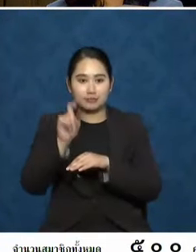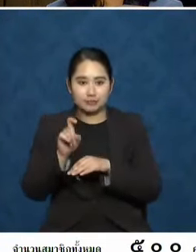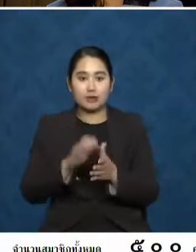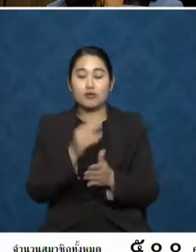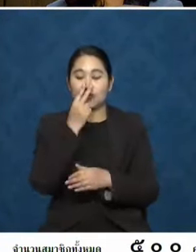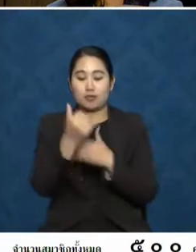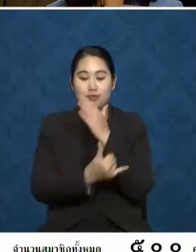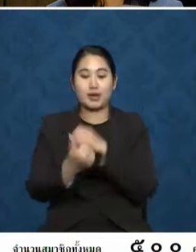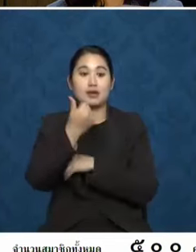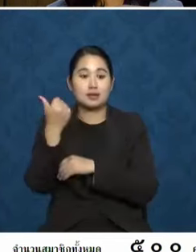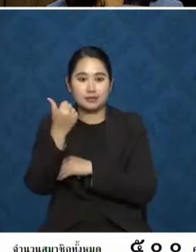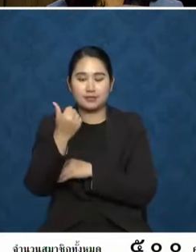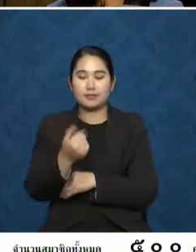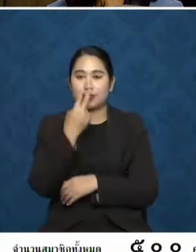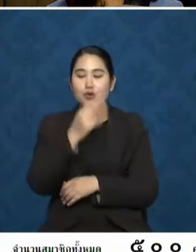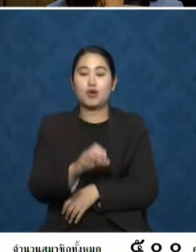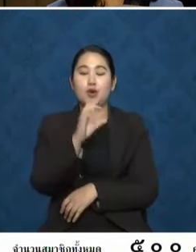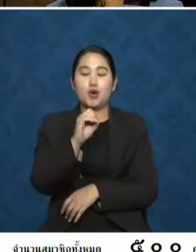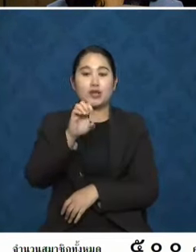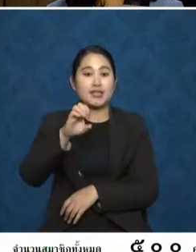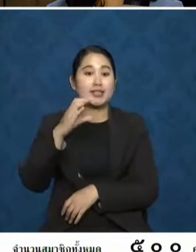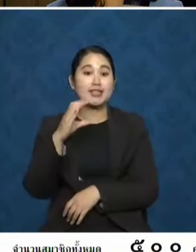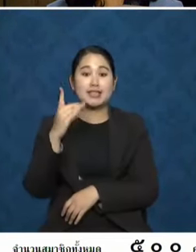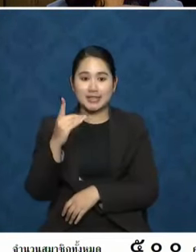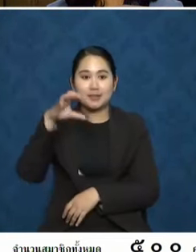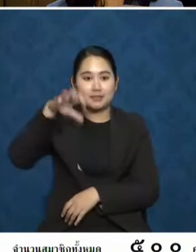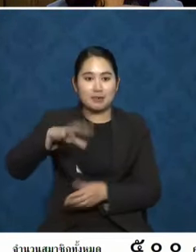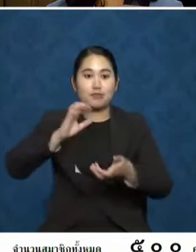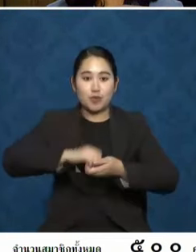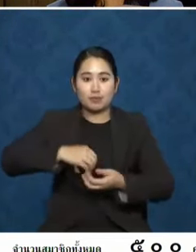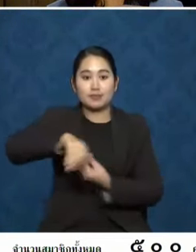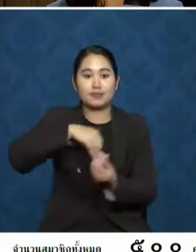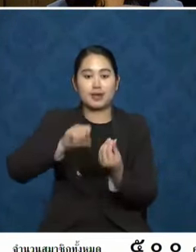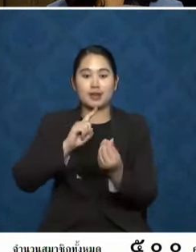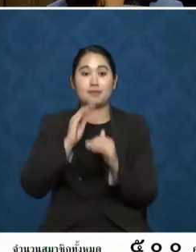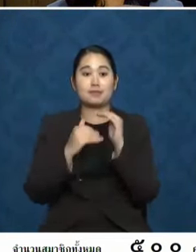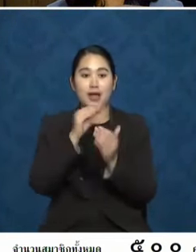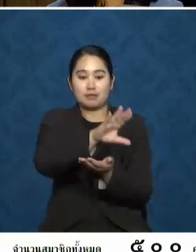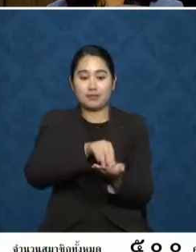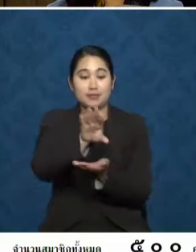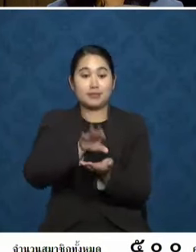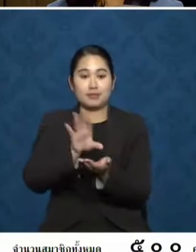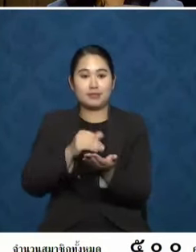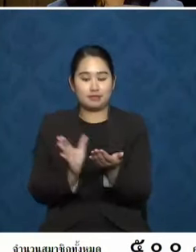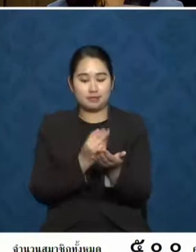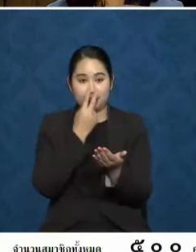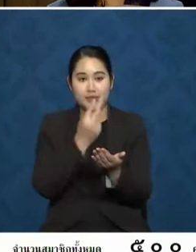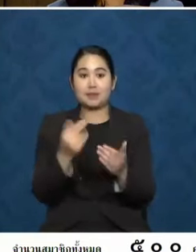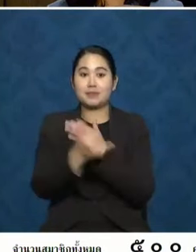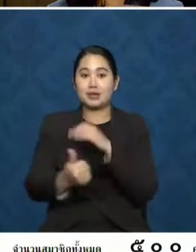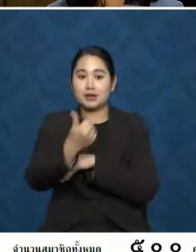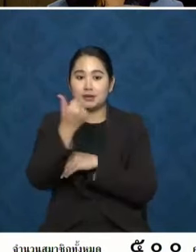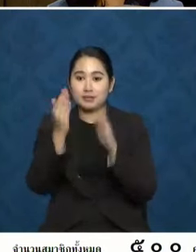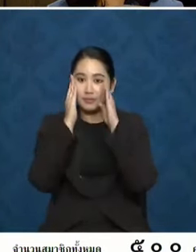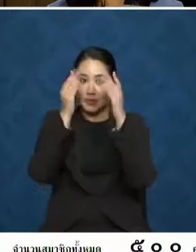รองไปดประเทศอๆ ครับซึ่ OECD หรอองคกรเพื่ความรมมทางศรกิและการพัฒนาได้รวบรวมมานะครับพบวาประเทศอนๆ ส่วใหญ่